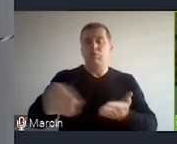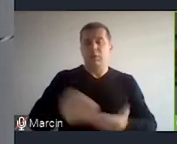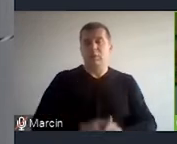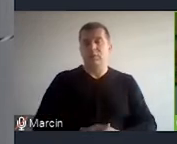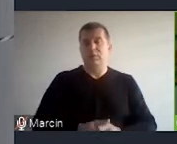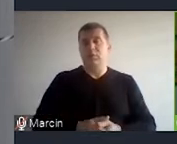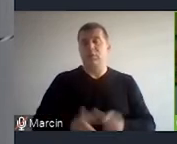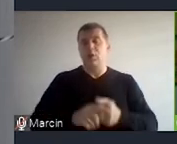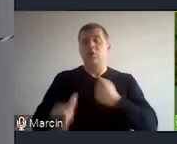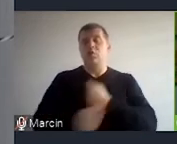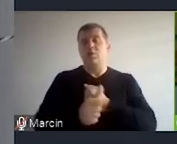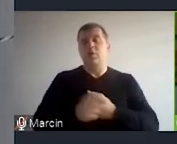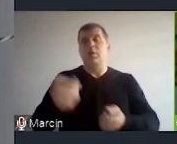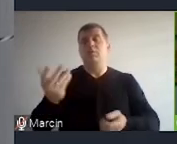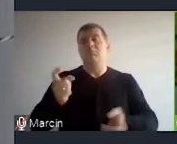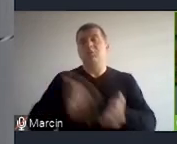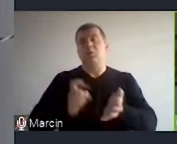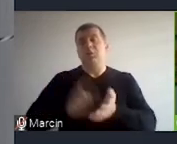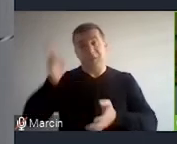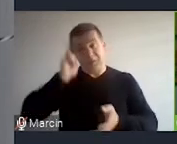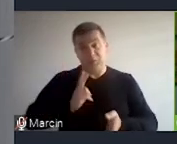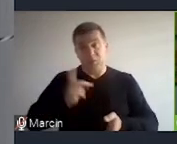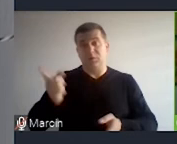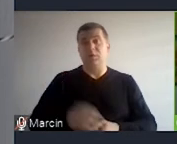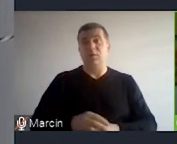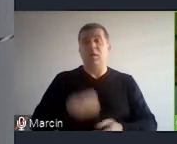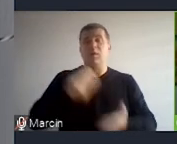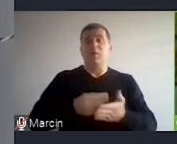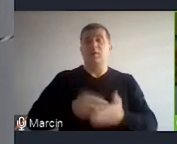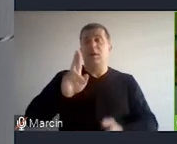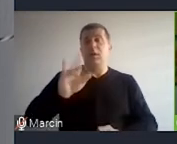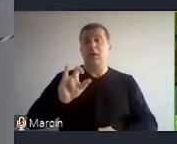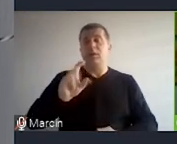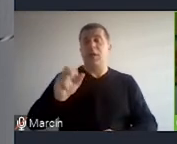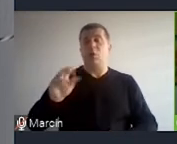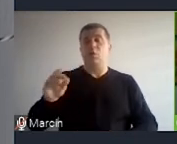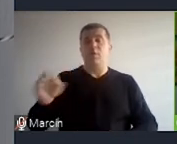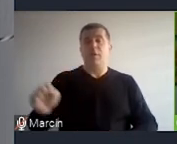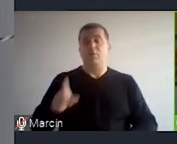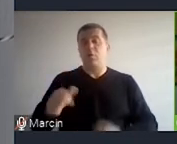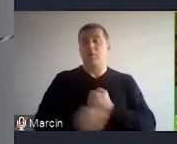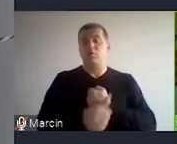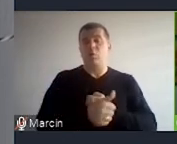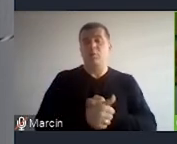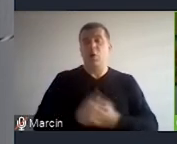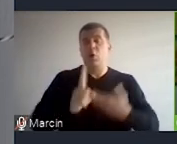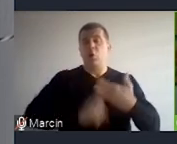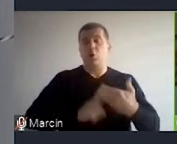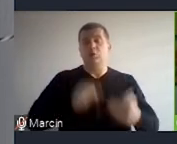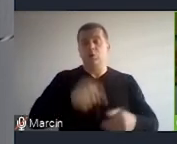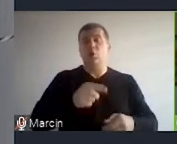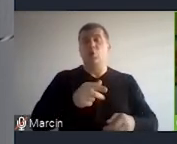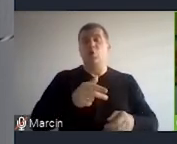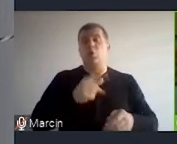i dokumenty na żądanie instytucji w kwotach ryczałtowych. To są dokumenty, które rozliczają tę